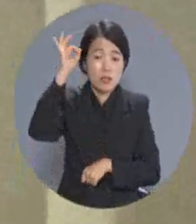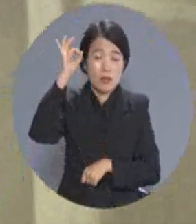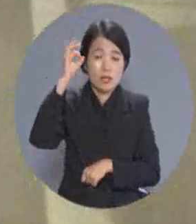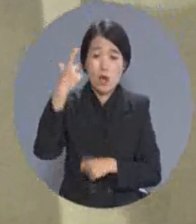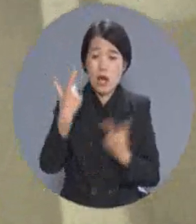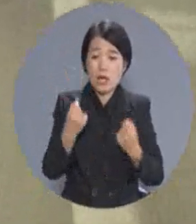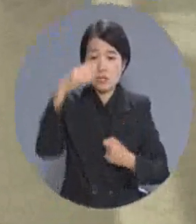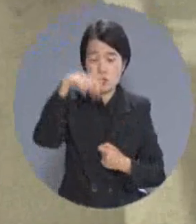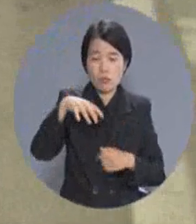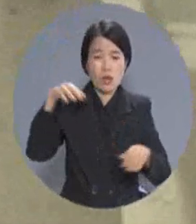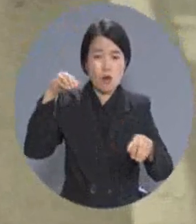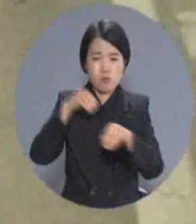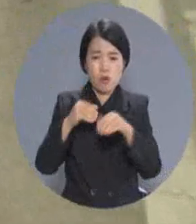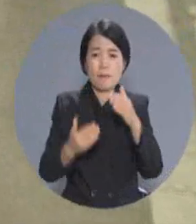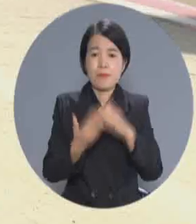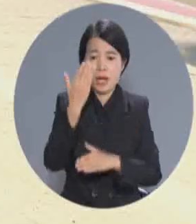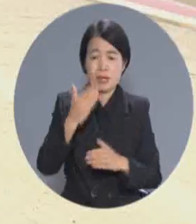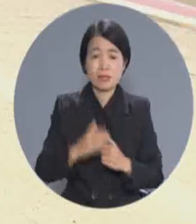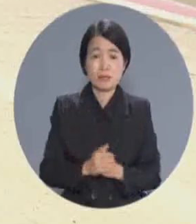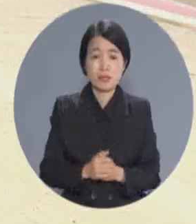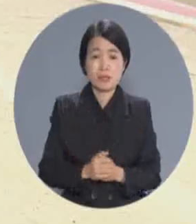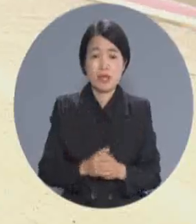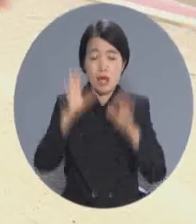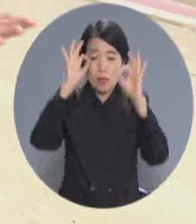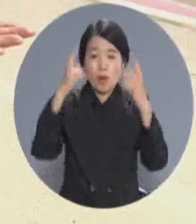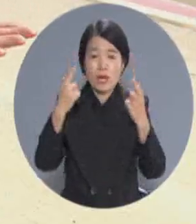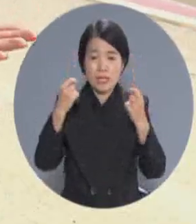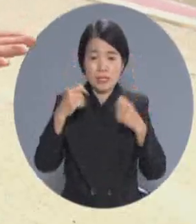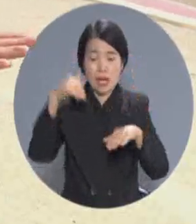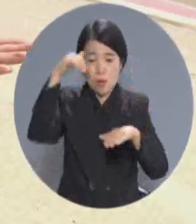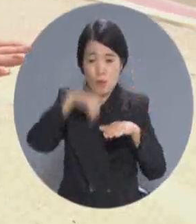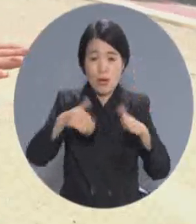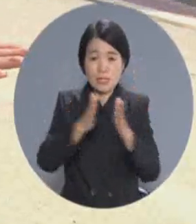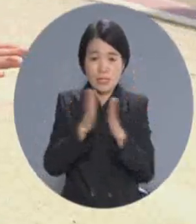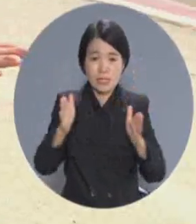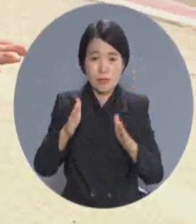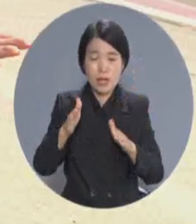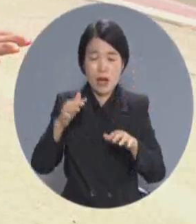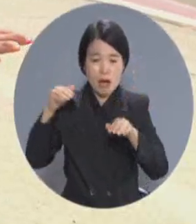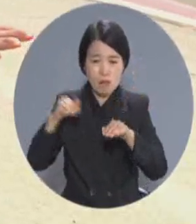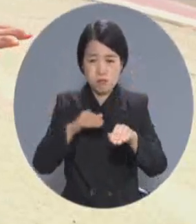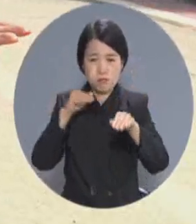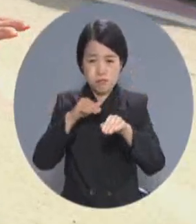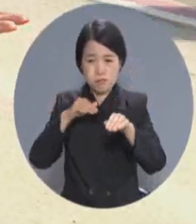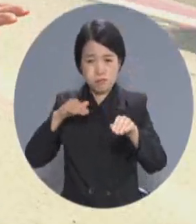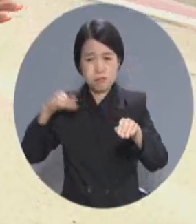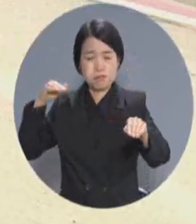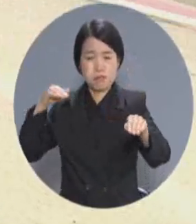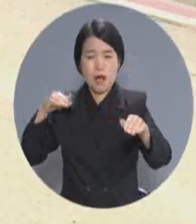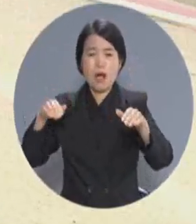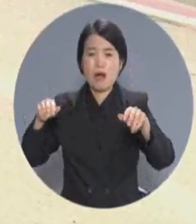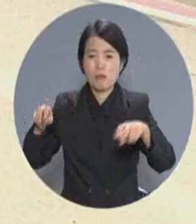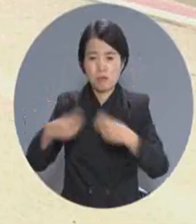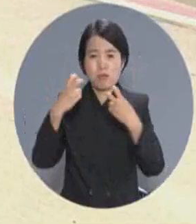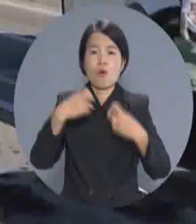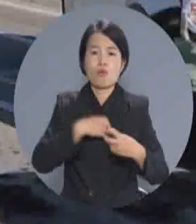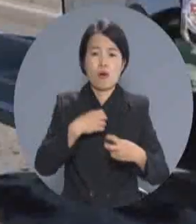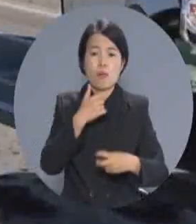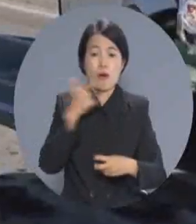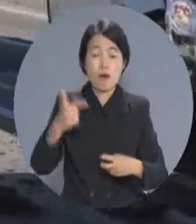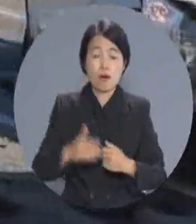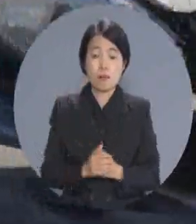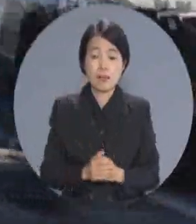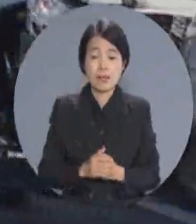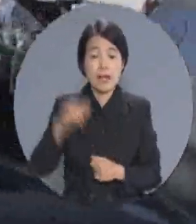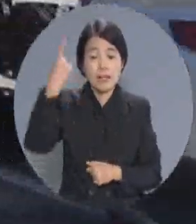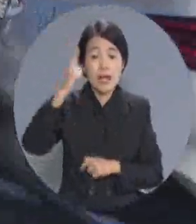곳에서 추돌 사고가 발생했습니다. 보시는 것처럼 작업이 시작되면 차량이 몰리면서 사고 위험은 더 커집니다. 바로